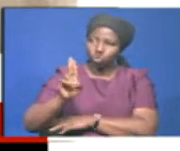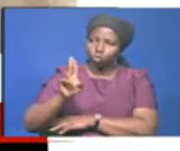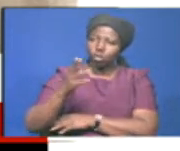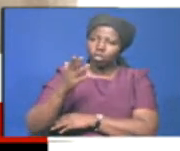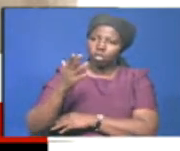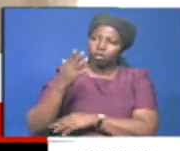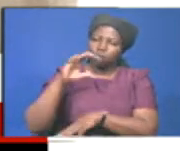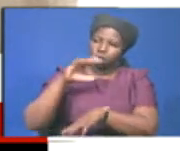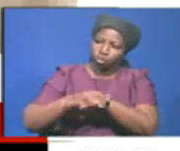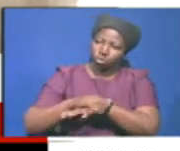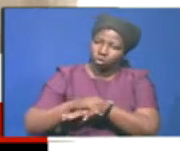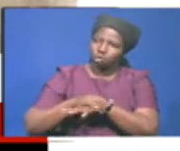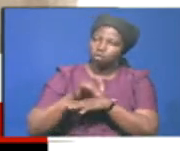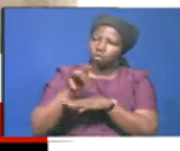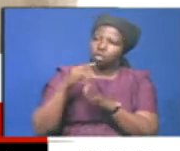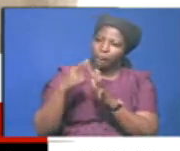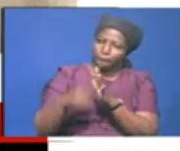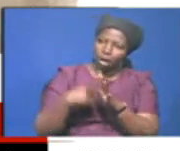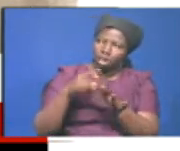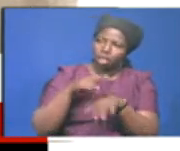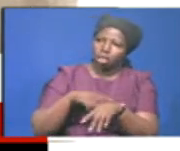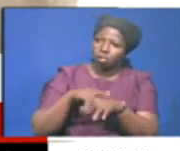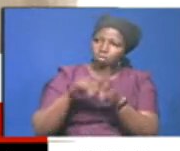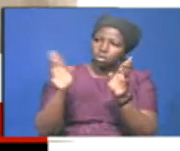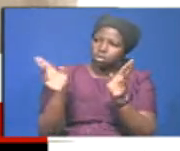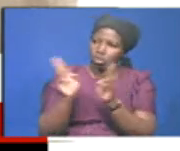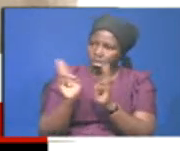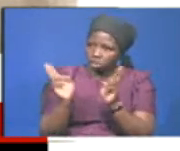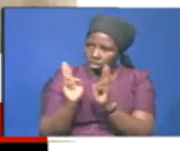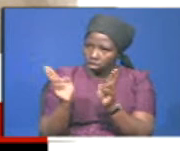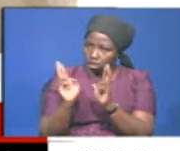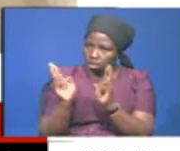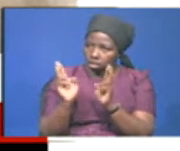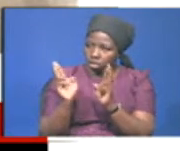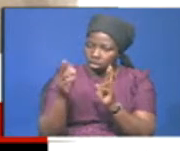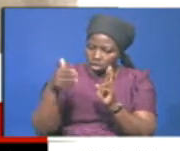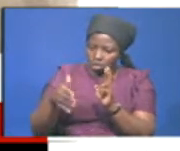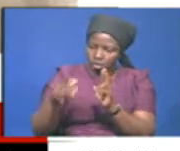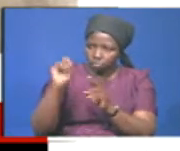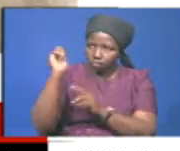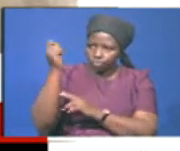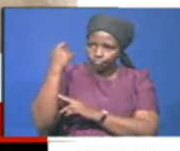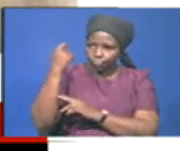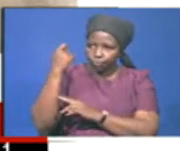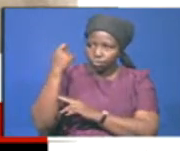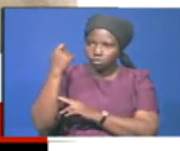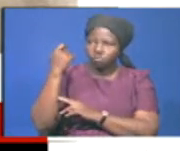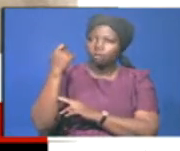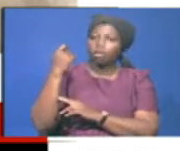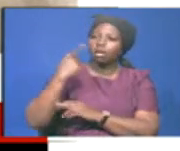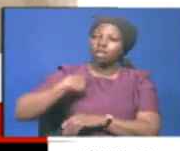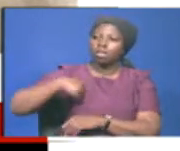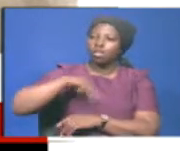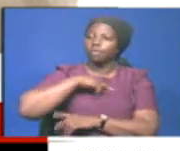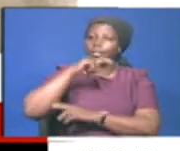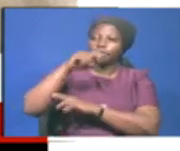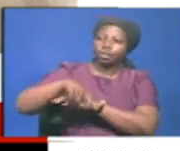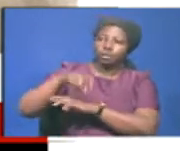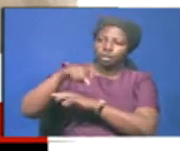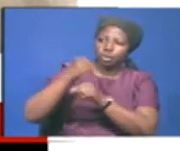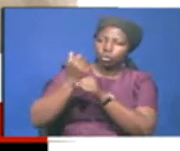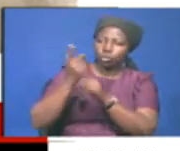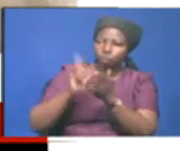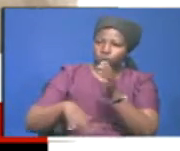tulizipata zikiwa tayari ziko hapa kwetu nchini. Ile tulihitaji kufanya ni